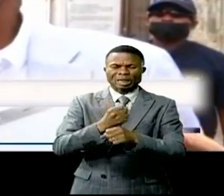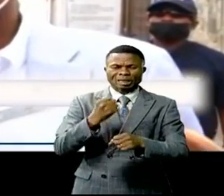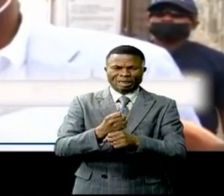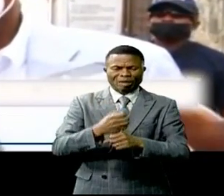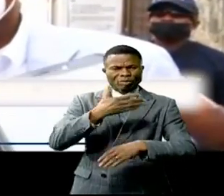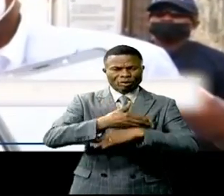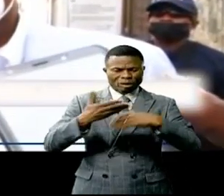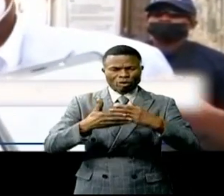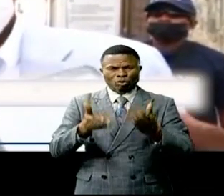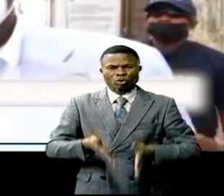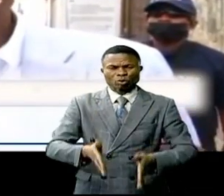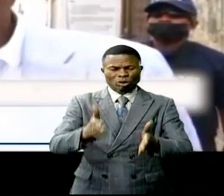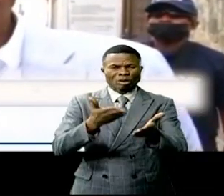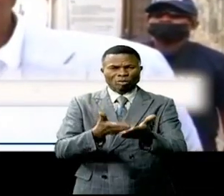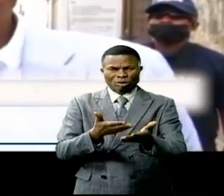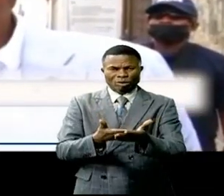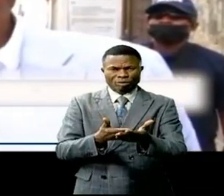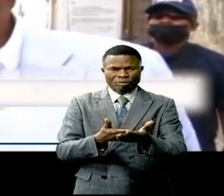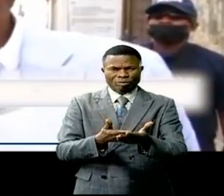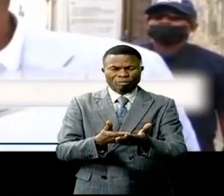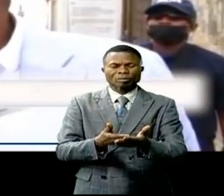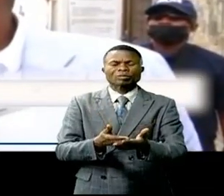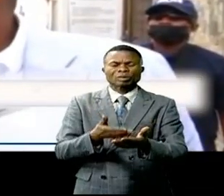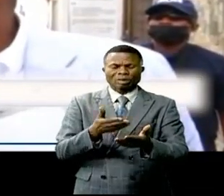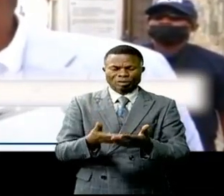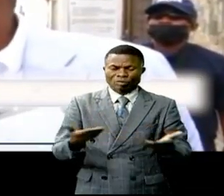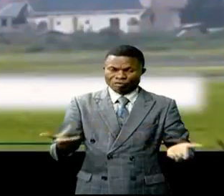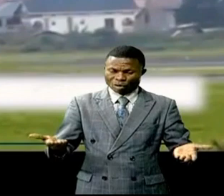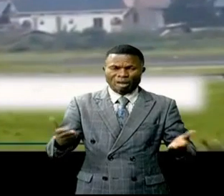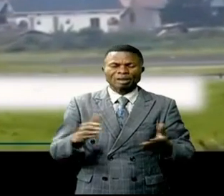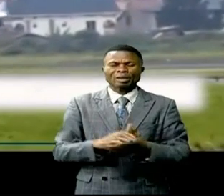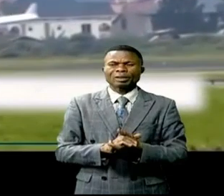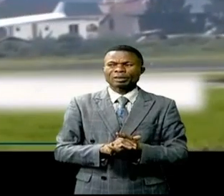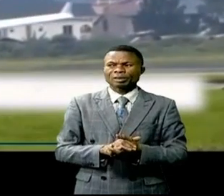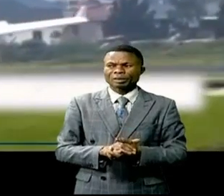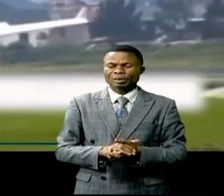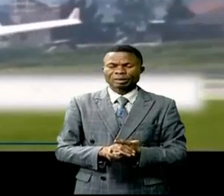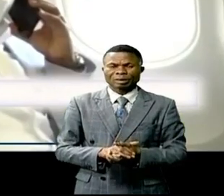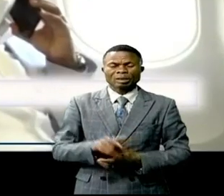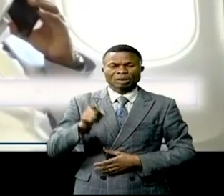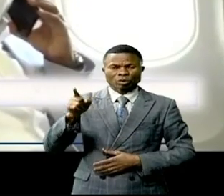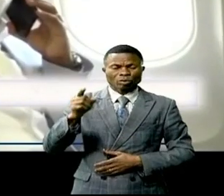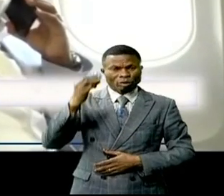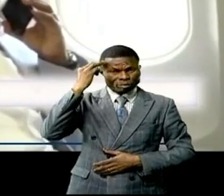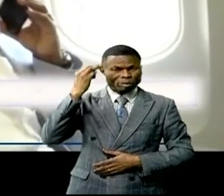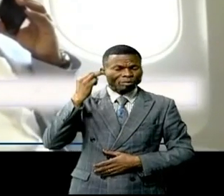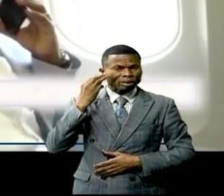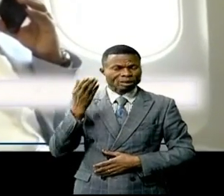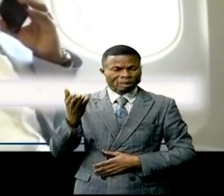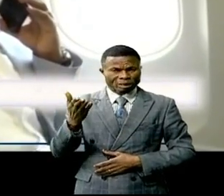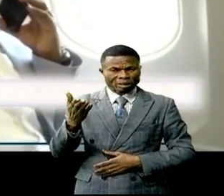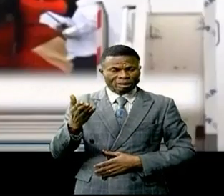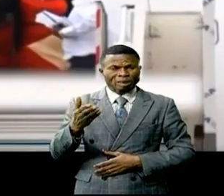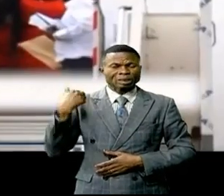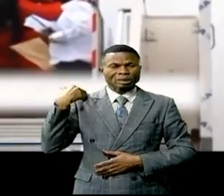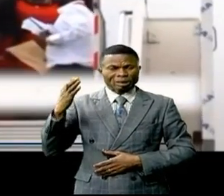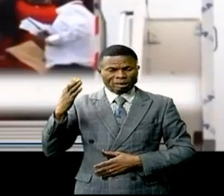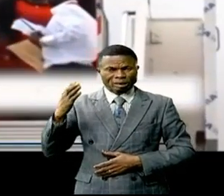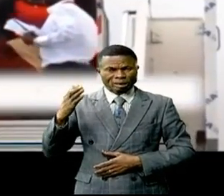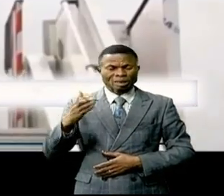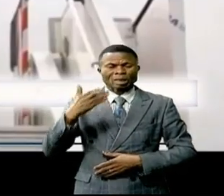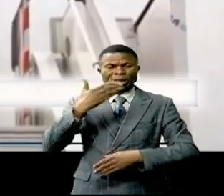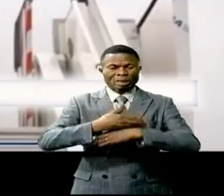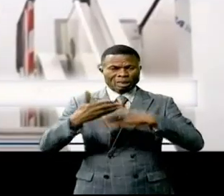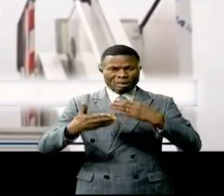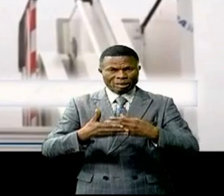l'Ouganda, procéder au lancement effectif des travaux. Alexis Gisaro Mouvouni, ministre d'État des ITP, a